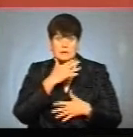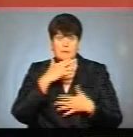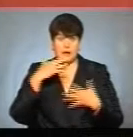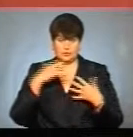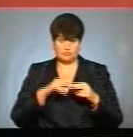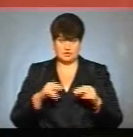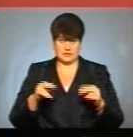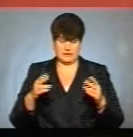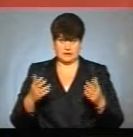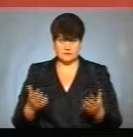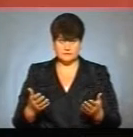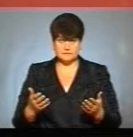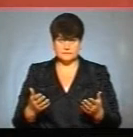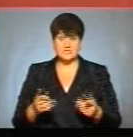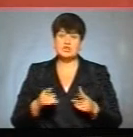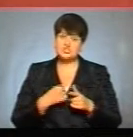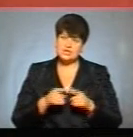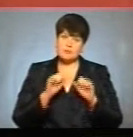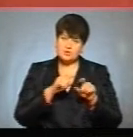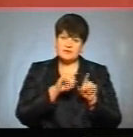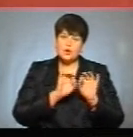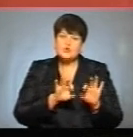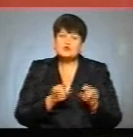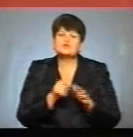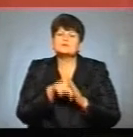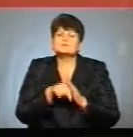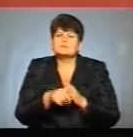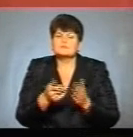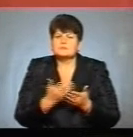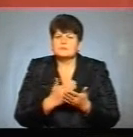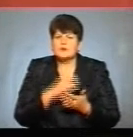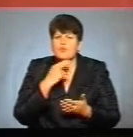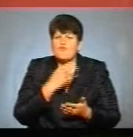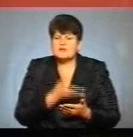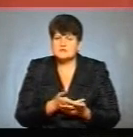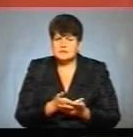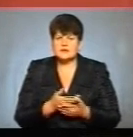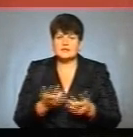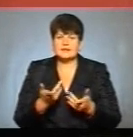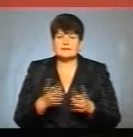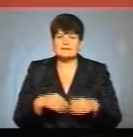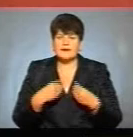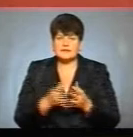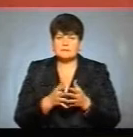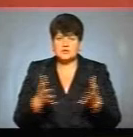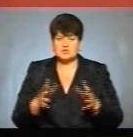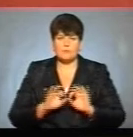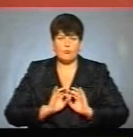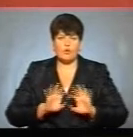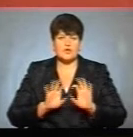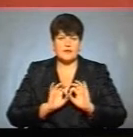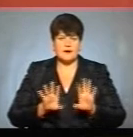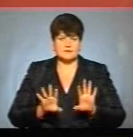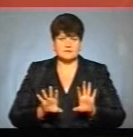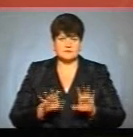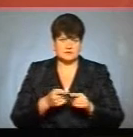вчителів. Чи можете ви роз'яснити, що вона мала на увазі, і дати якесь більше пояснення